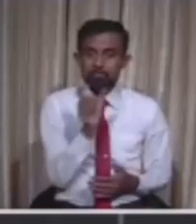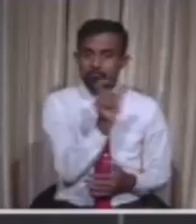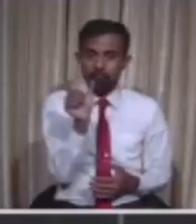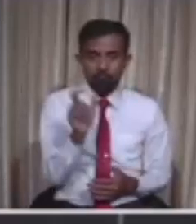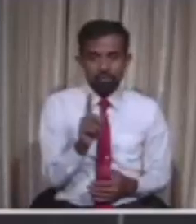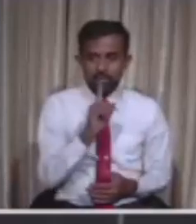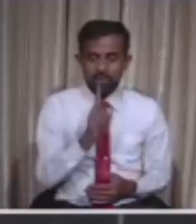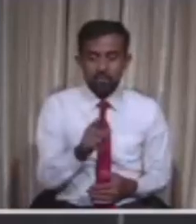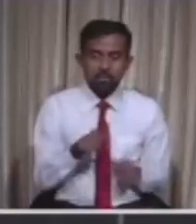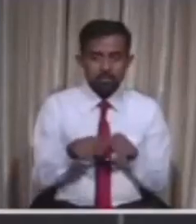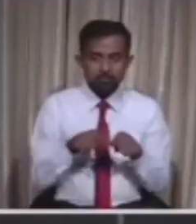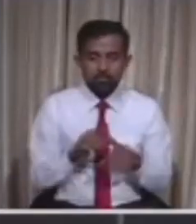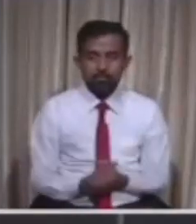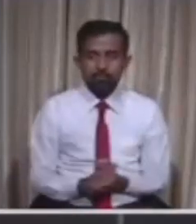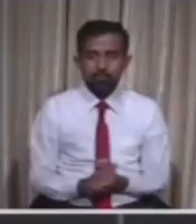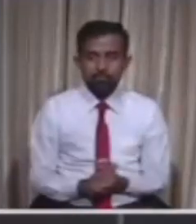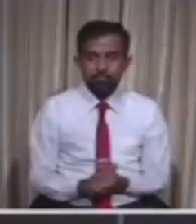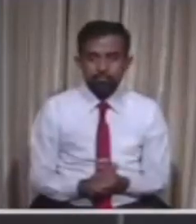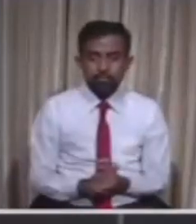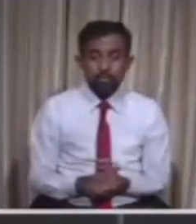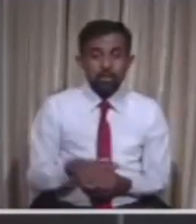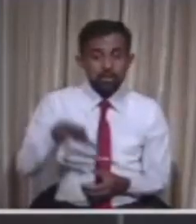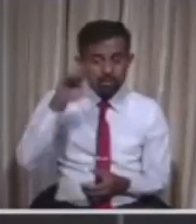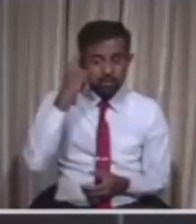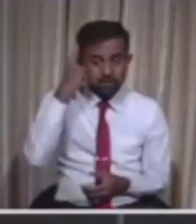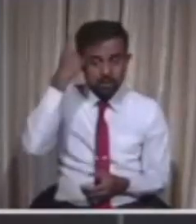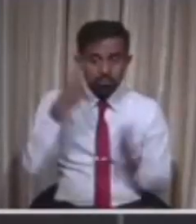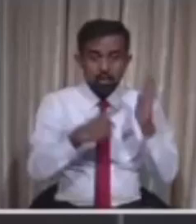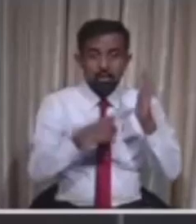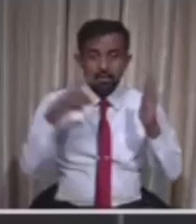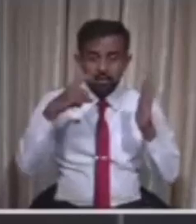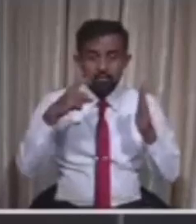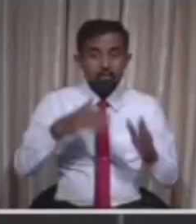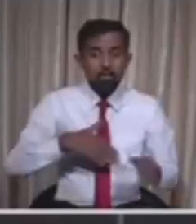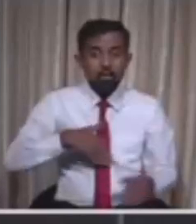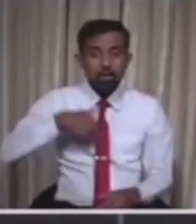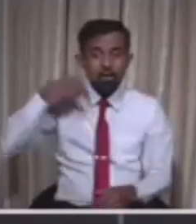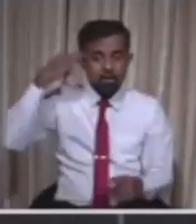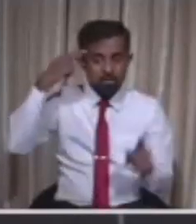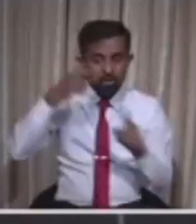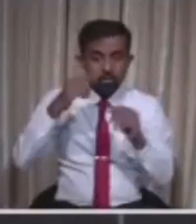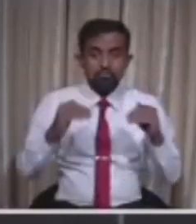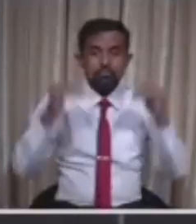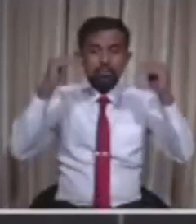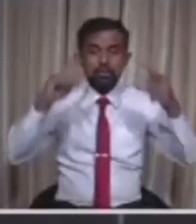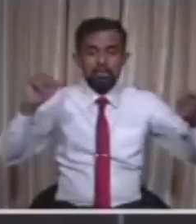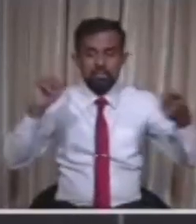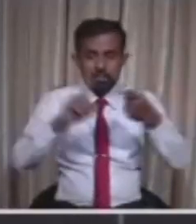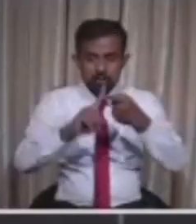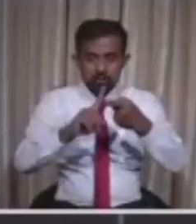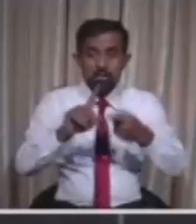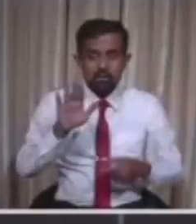කිව්වොත් එහෙම මෙන්න මෙහෙමයි දැනුම හා තාක්ෂණය මත පදනම් වෙච්ච ඉහළ තරඟකාරීත්වයක්